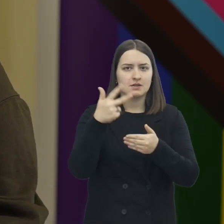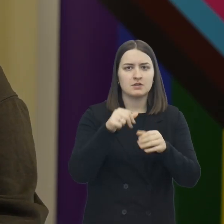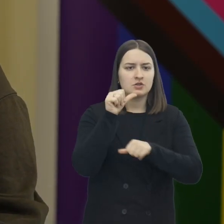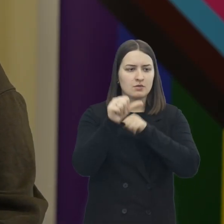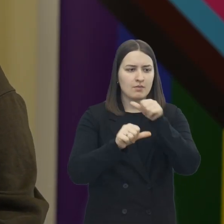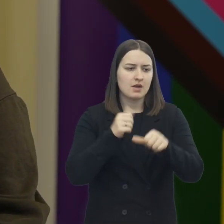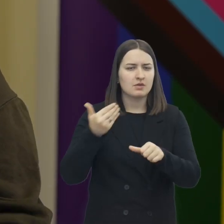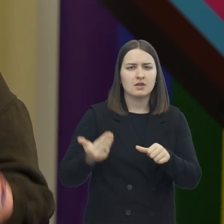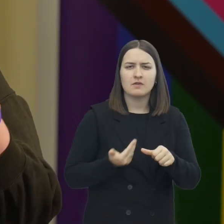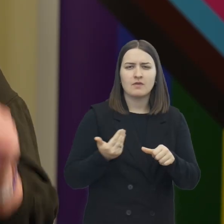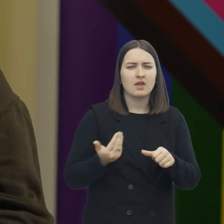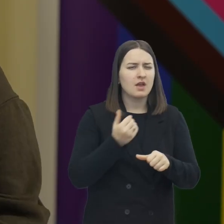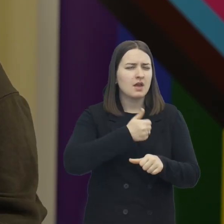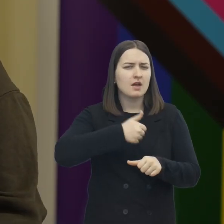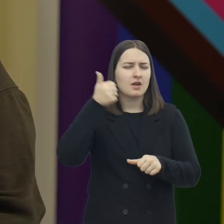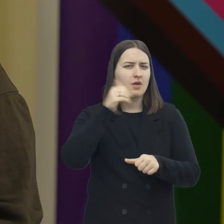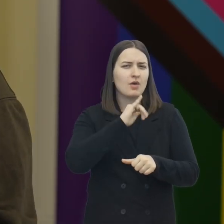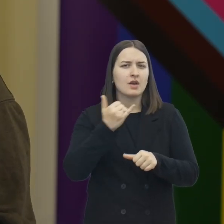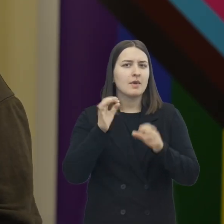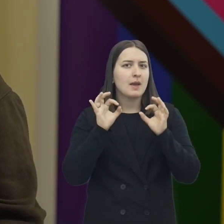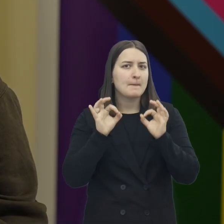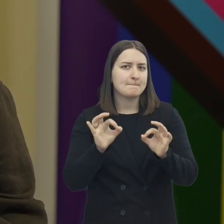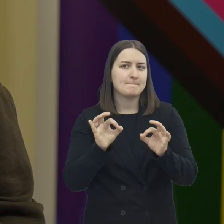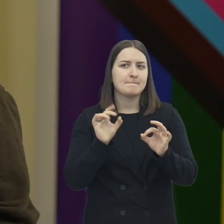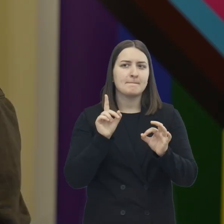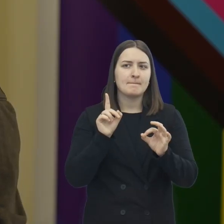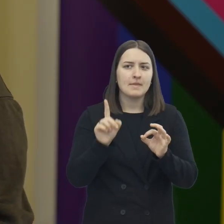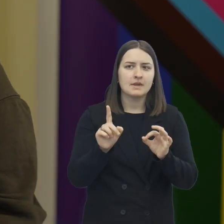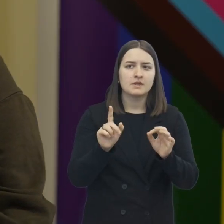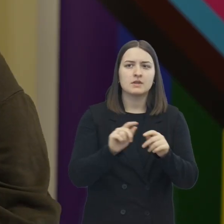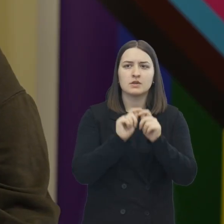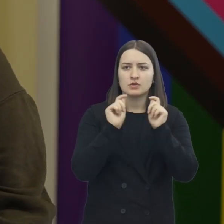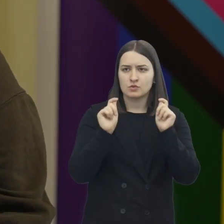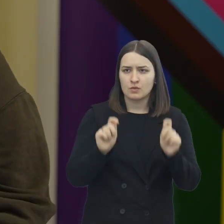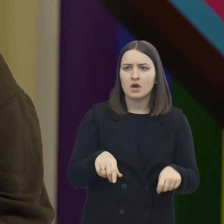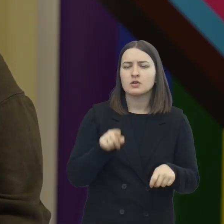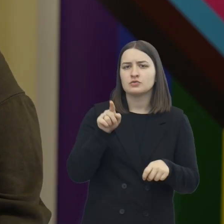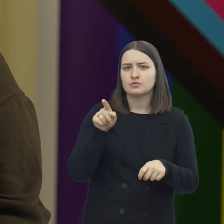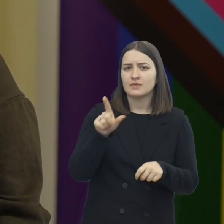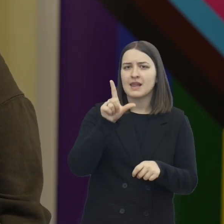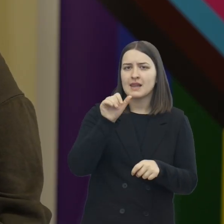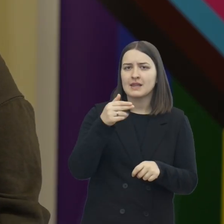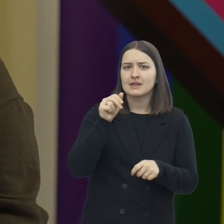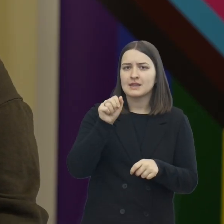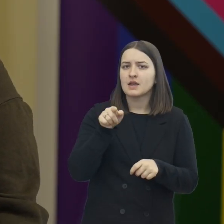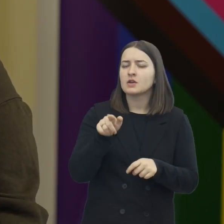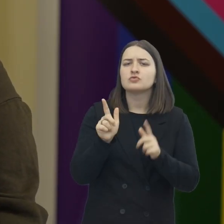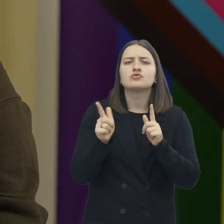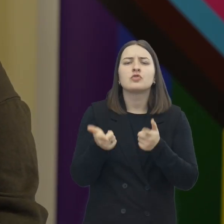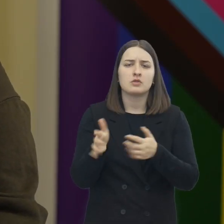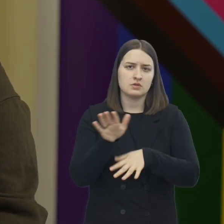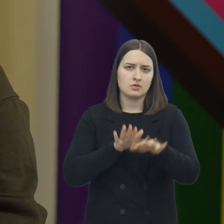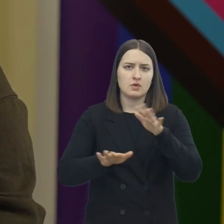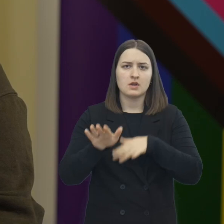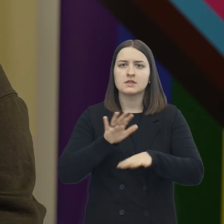tiek pakalbėkime giliau. Ir Lina, gal nuo jūsų pradėsime. Kaip yra iš tiesų, kas